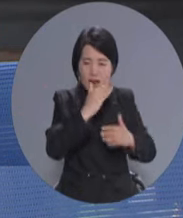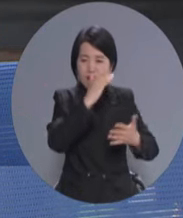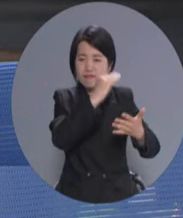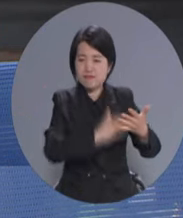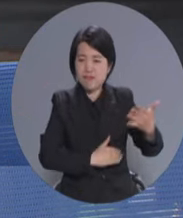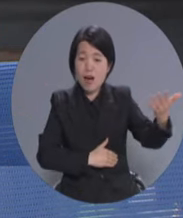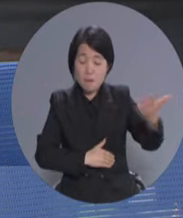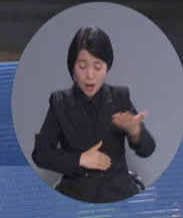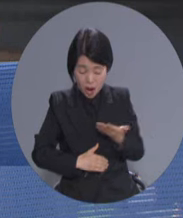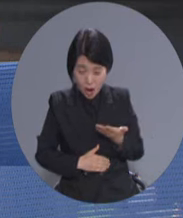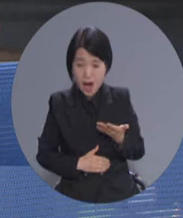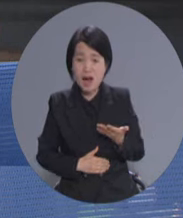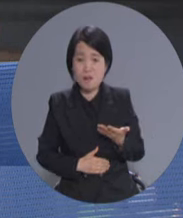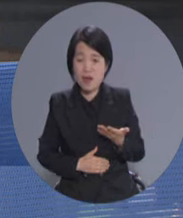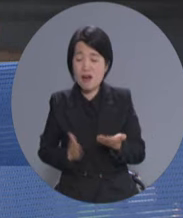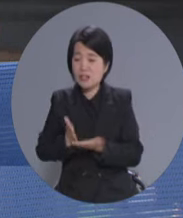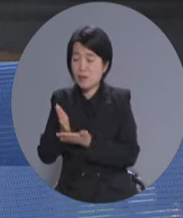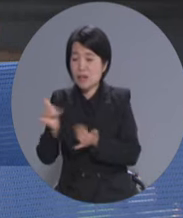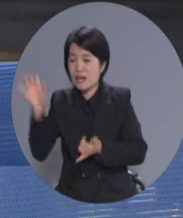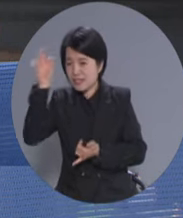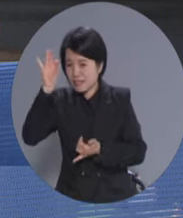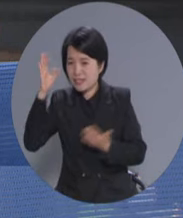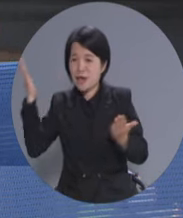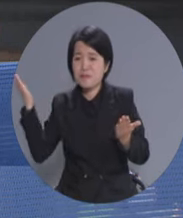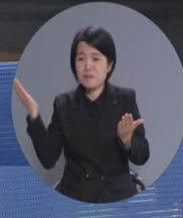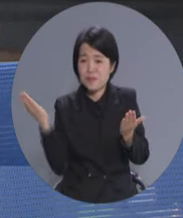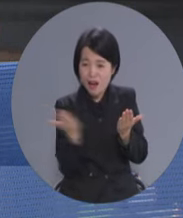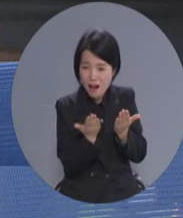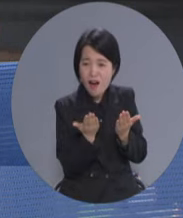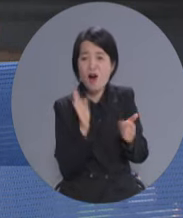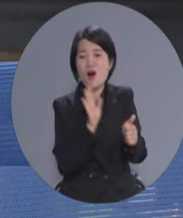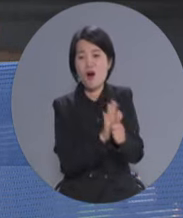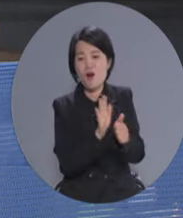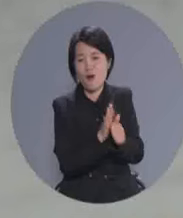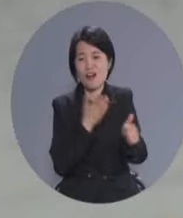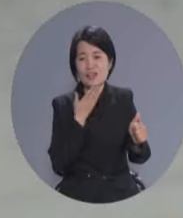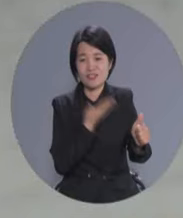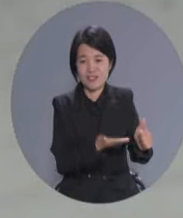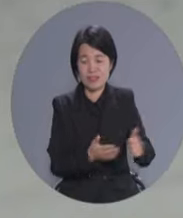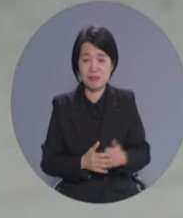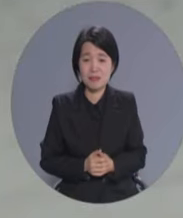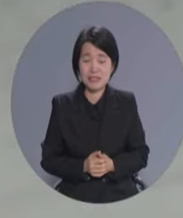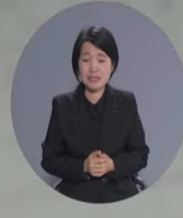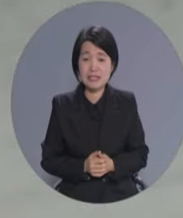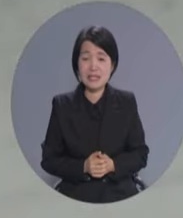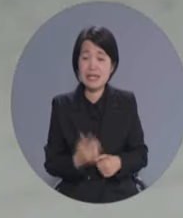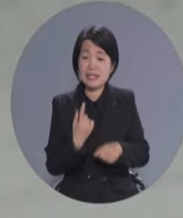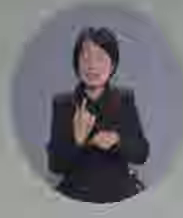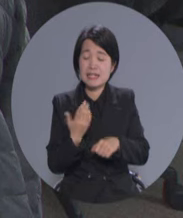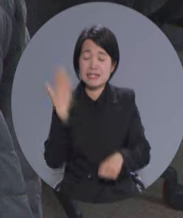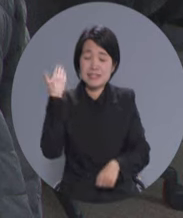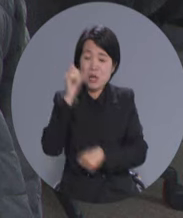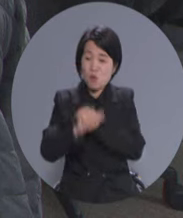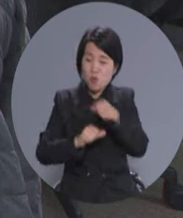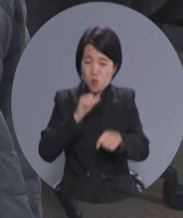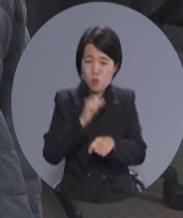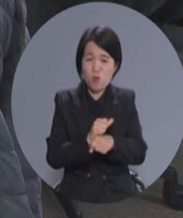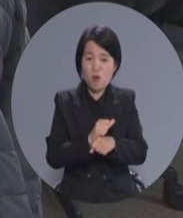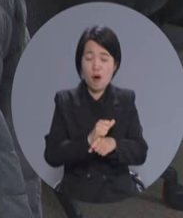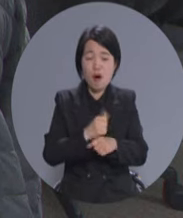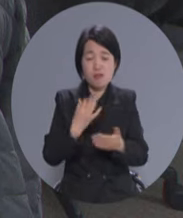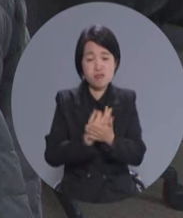아이템들을 저희에게 제안을 주면은 저희가 전문가들을 통해서 광양시는 지난 5년간의 성과를